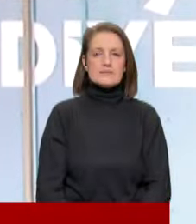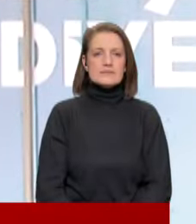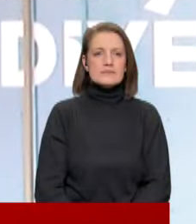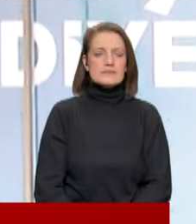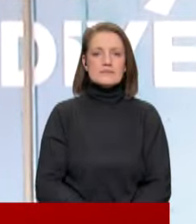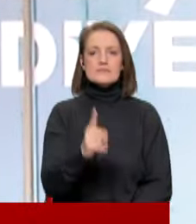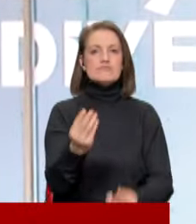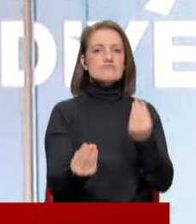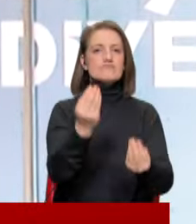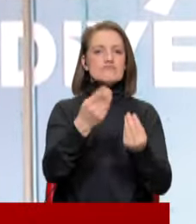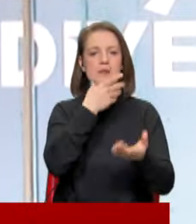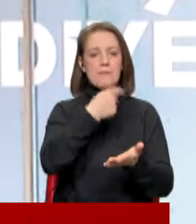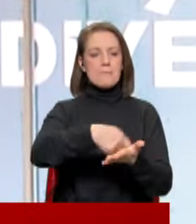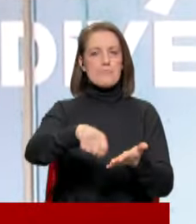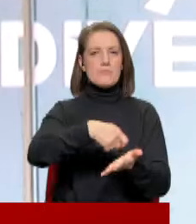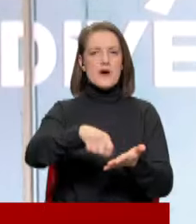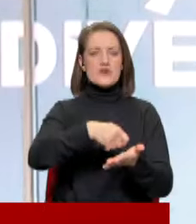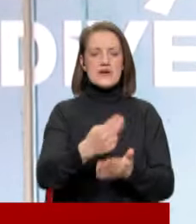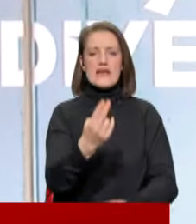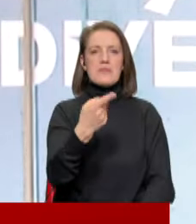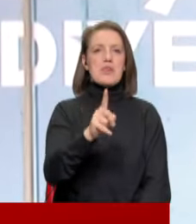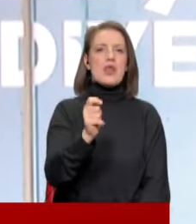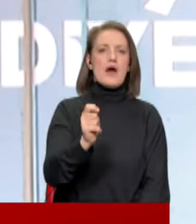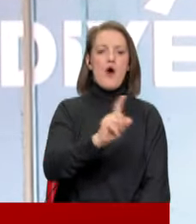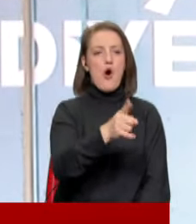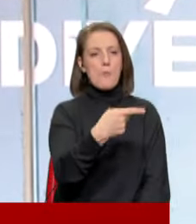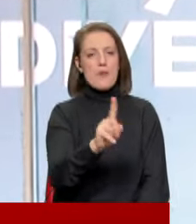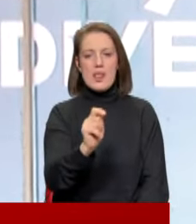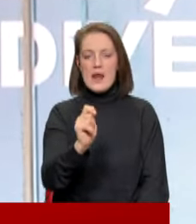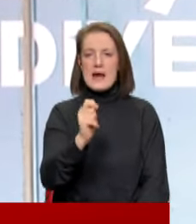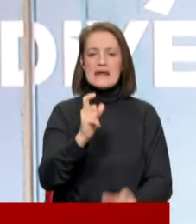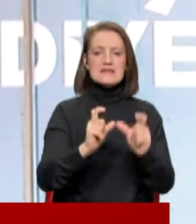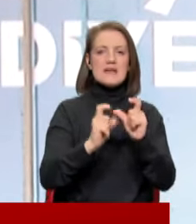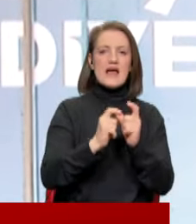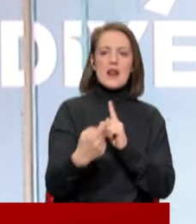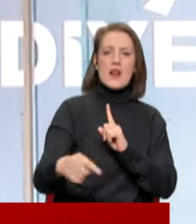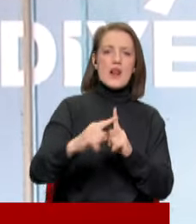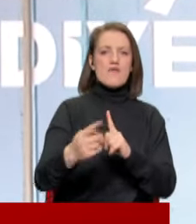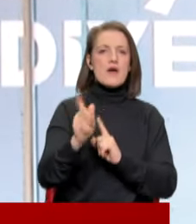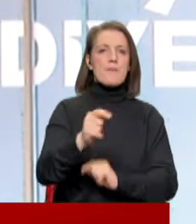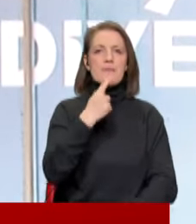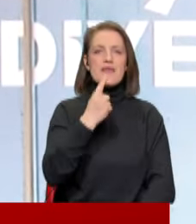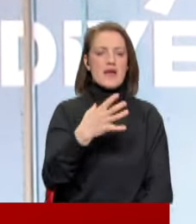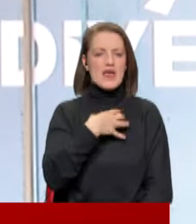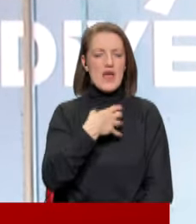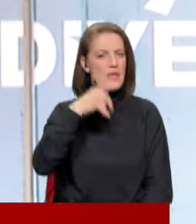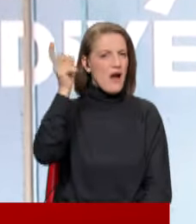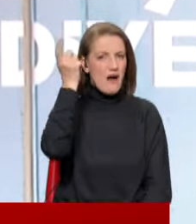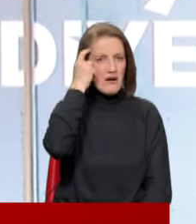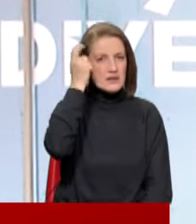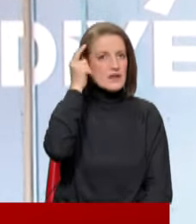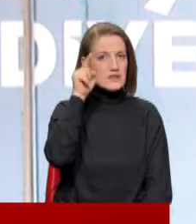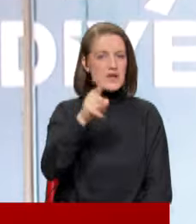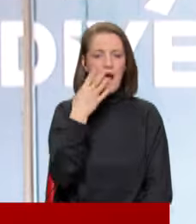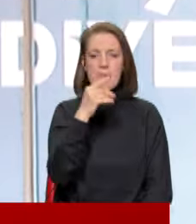çağrısı emekli maaşlarına 7.000 L 10.000 L seyyanen ekleyelim diyerek kendi akıllarınca